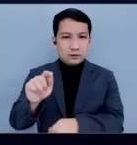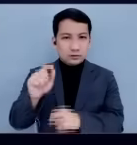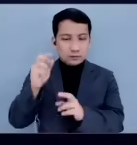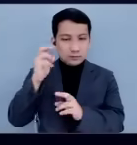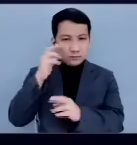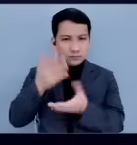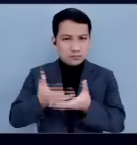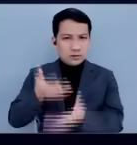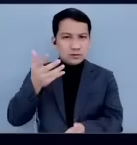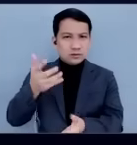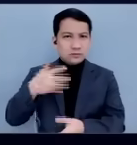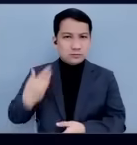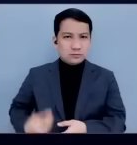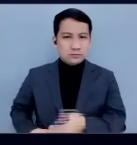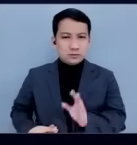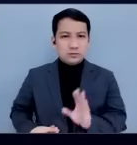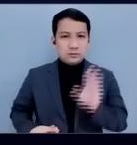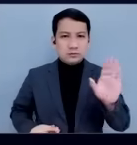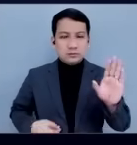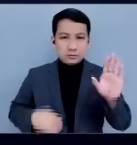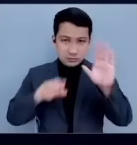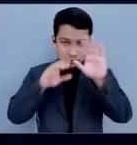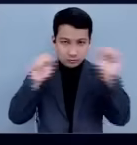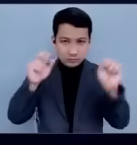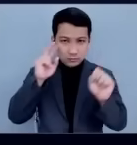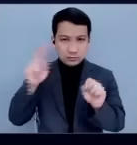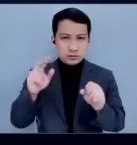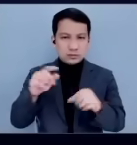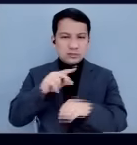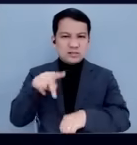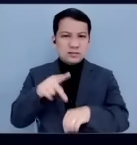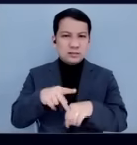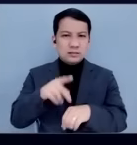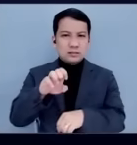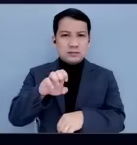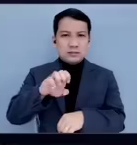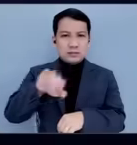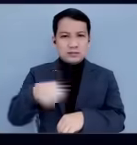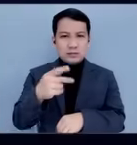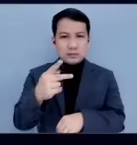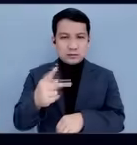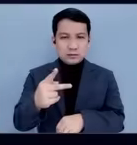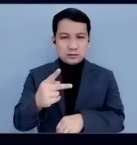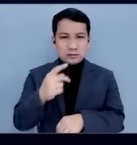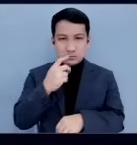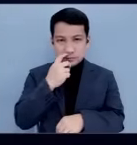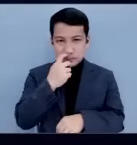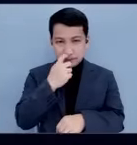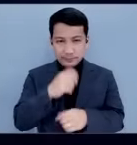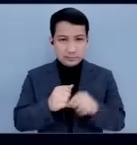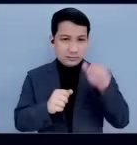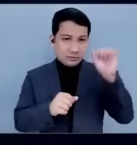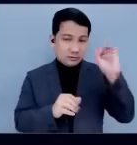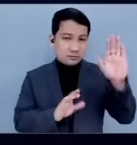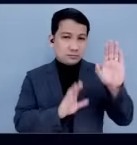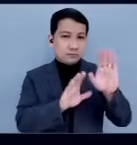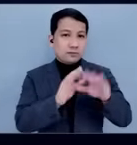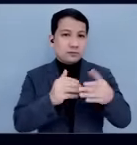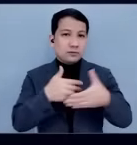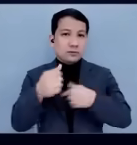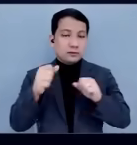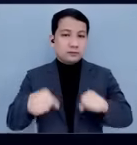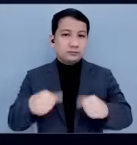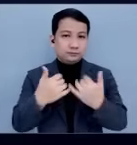sa ilalim ng Administrasyong Marcos at pati ang extrajudicial killings. Nakiprotesta naman sa labas ng parliament si